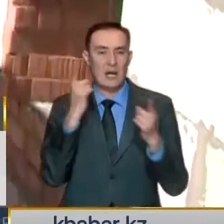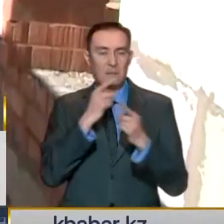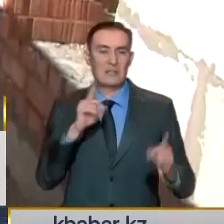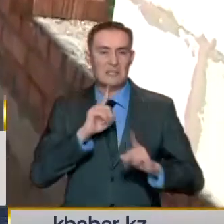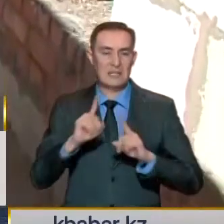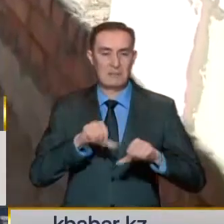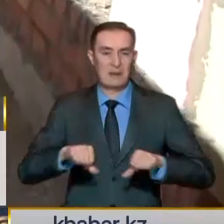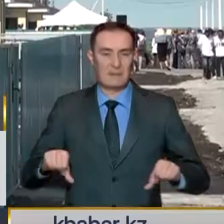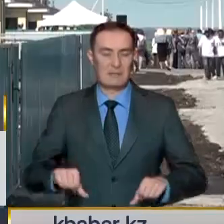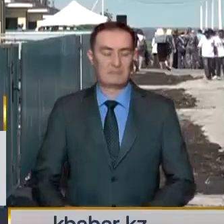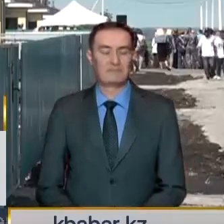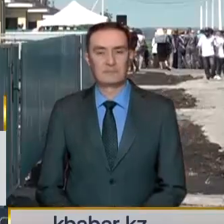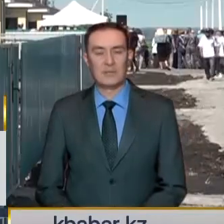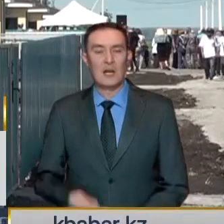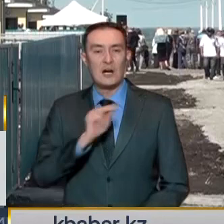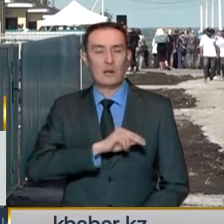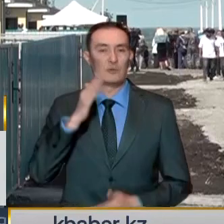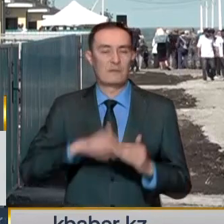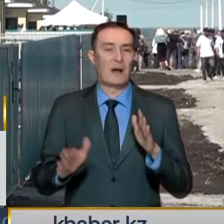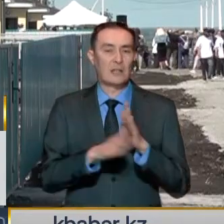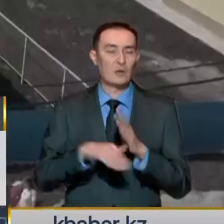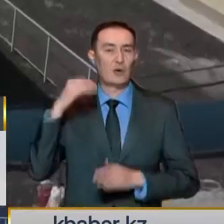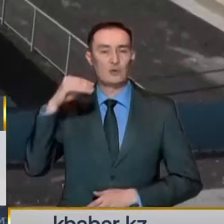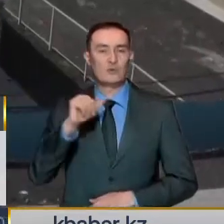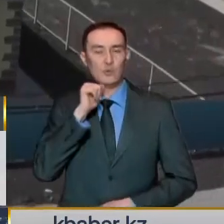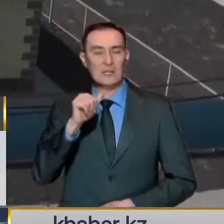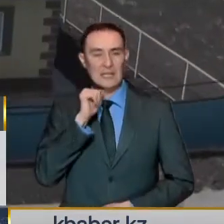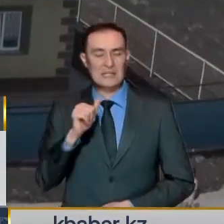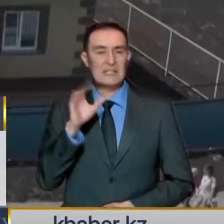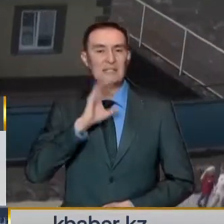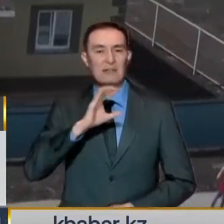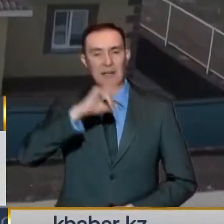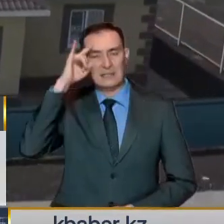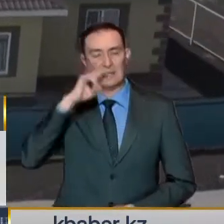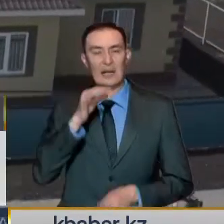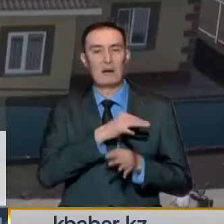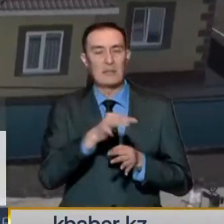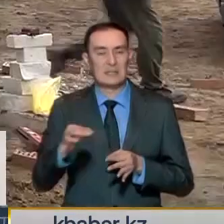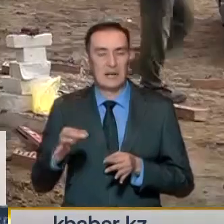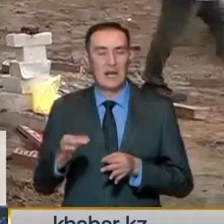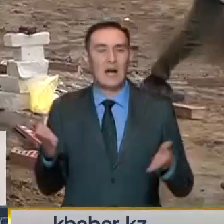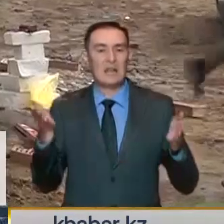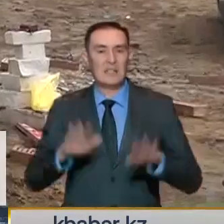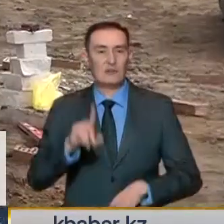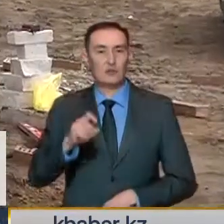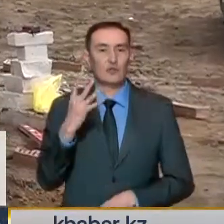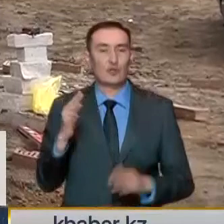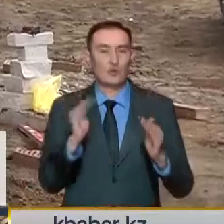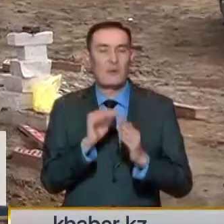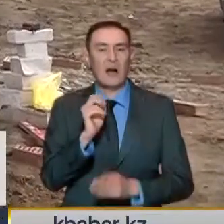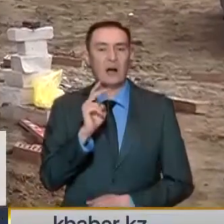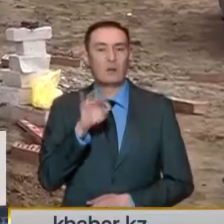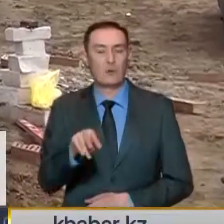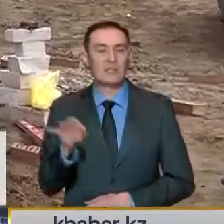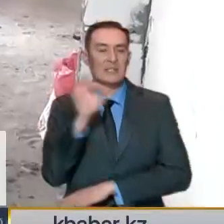на заседании правительства. Работы завершены в Атырауской, Актюбинской, Костанайской и Северо-Казахстанской областях. Оставшиеся 104 дома в Акмолинской